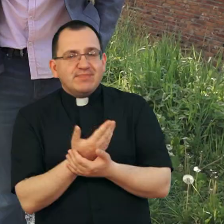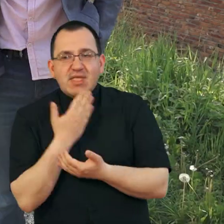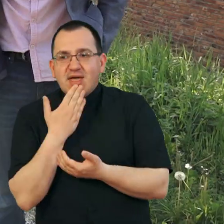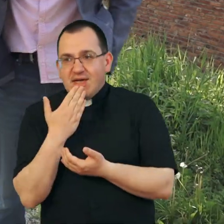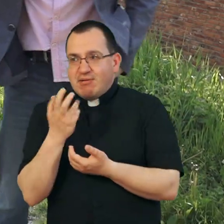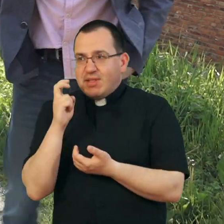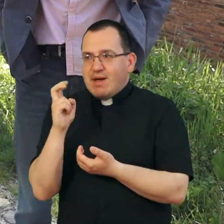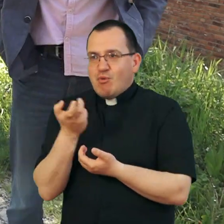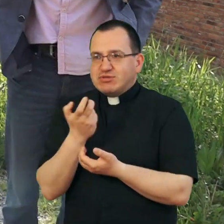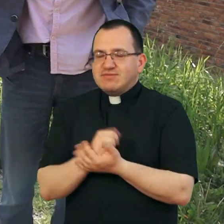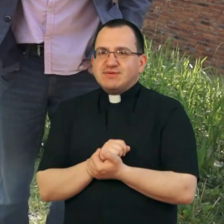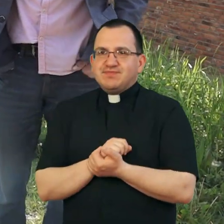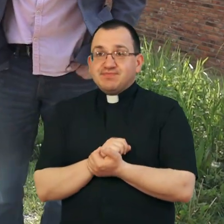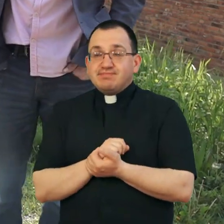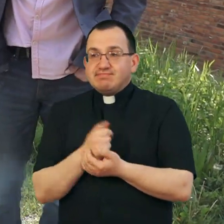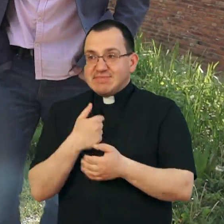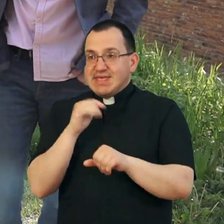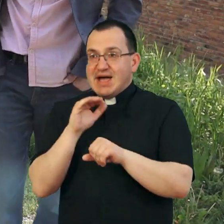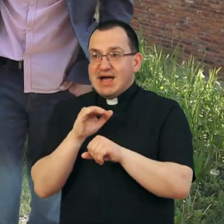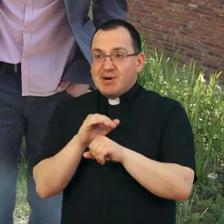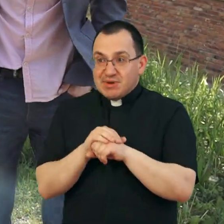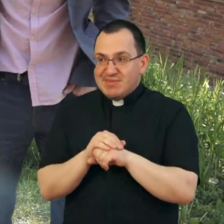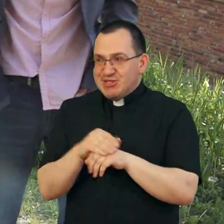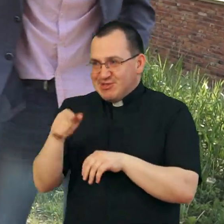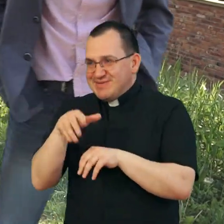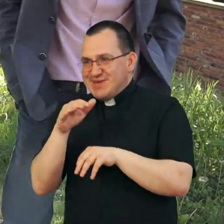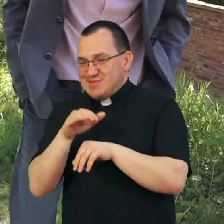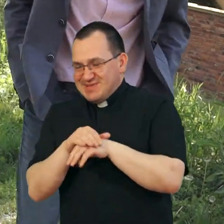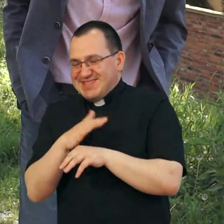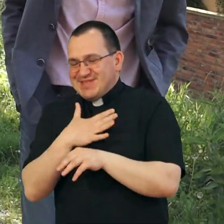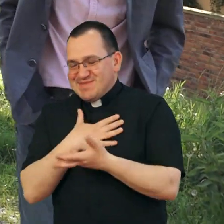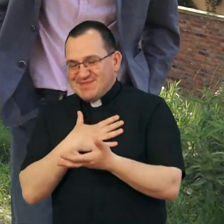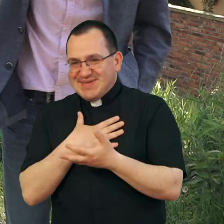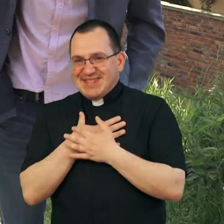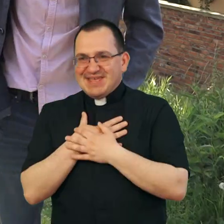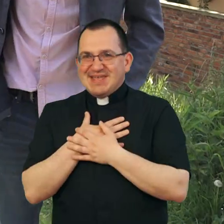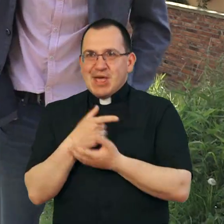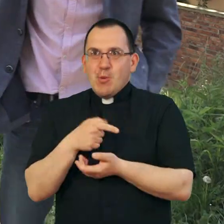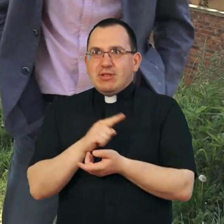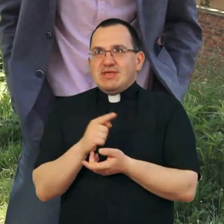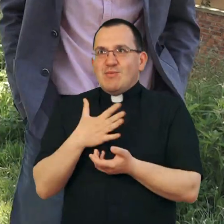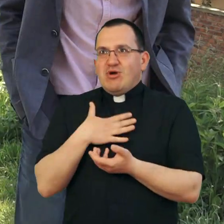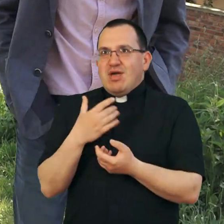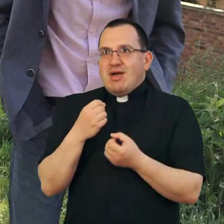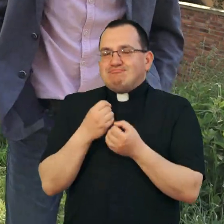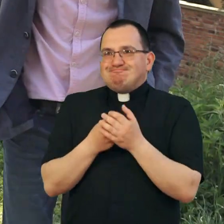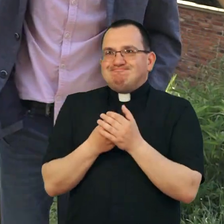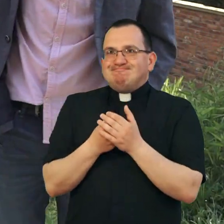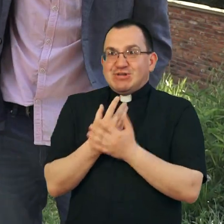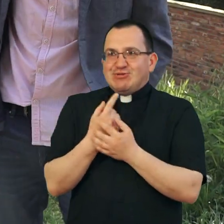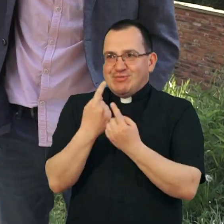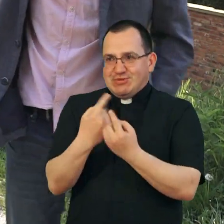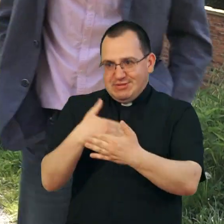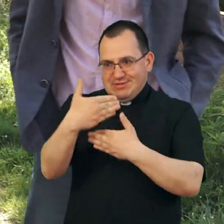pozivu. Primijetio sam da ste me primijetili. Evo, ovo nije moja prirodna pozicija da evo, stojim